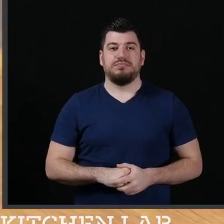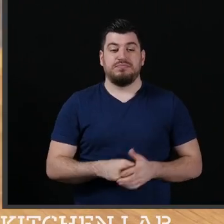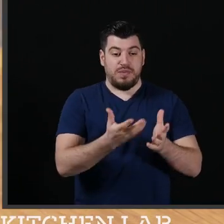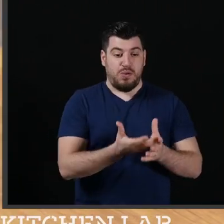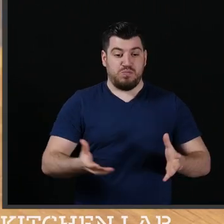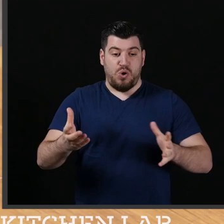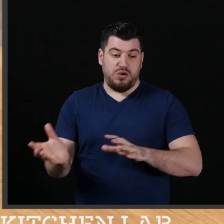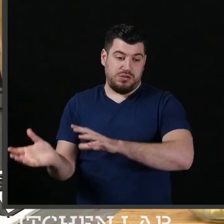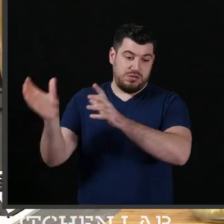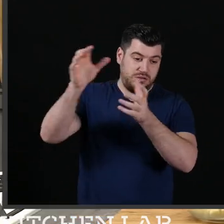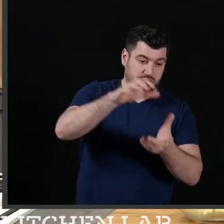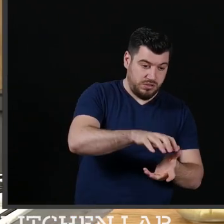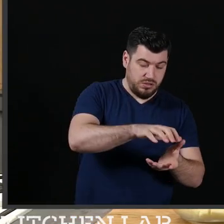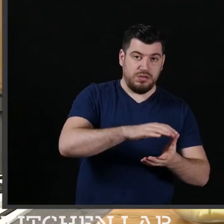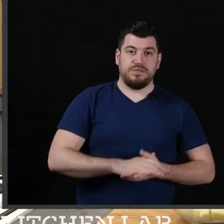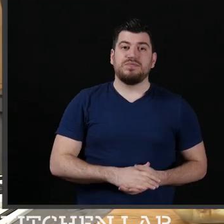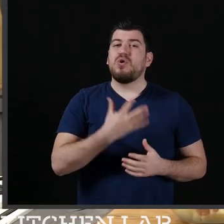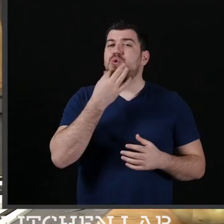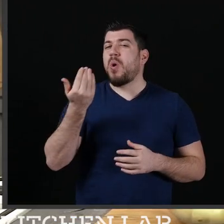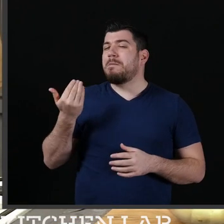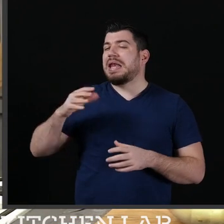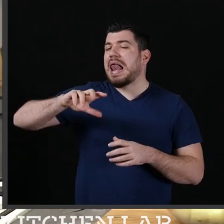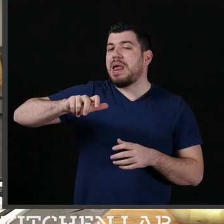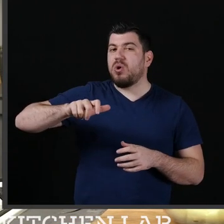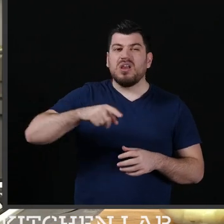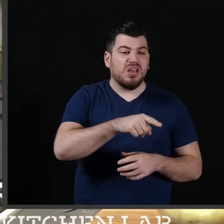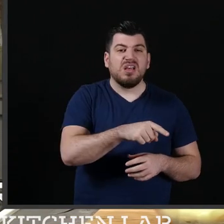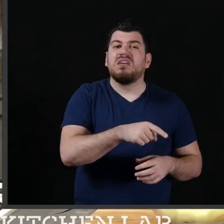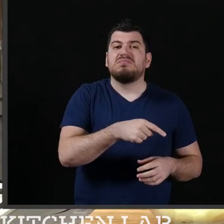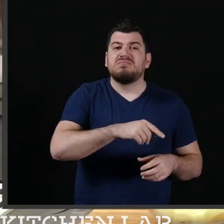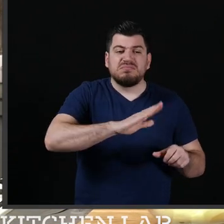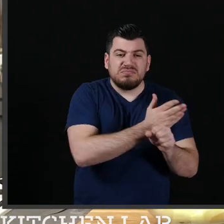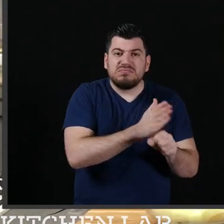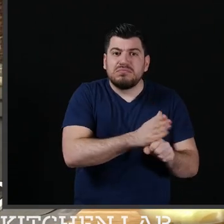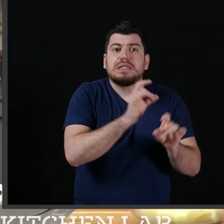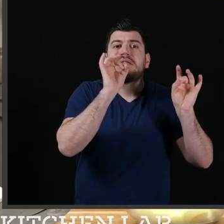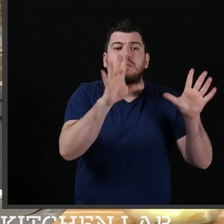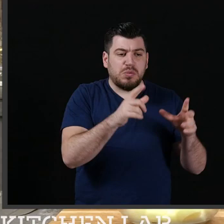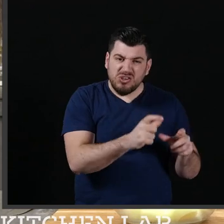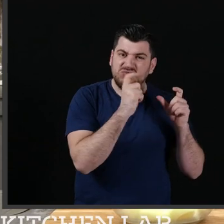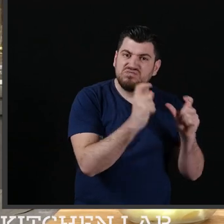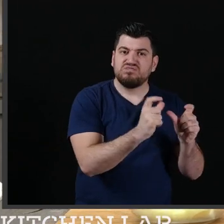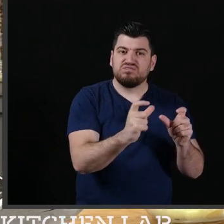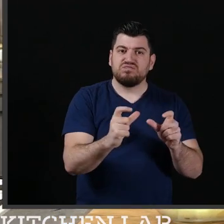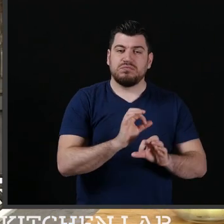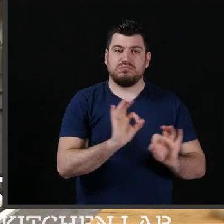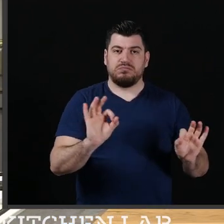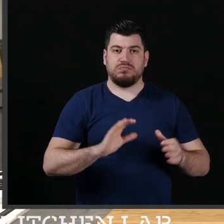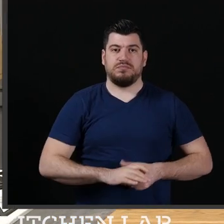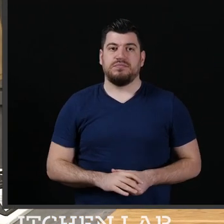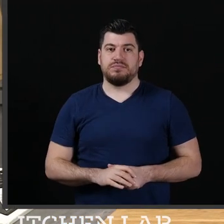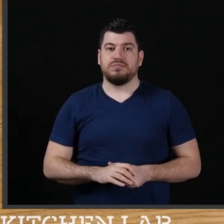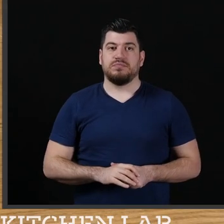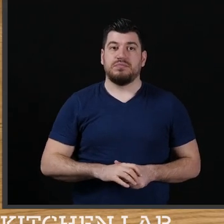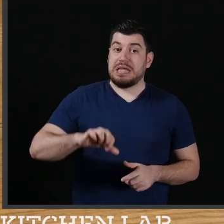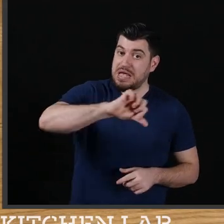μπολ και επειδή βάλαμε λεμόνι, δεν σπάνε με τίποτα. Τις βλέπετε πόσο ωραίες που έχουν μείνει. Και ρίχνουμε το λαδάκι